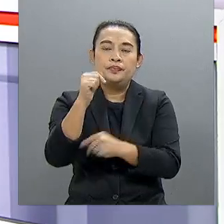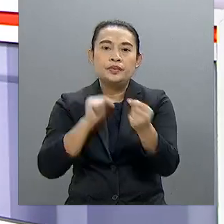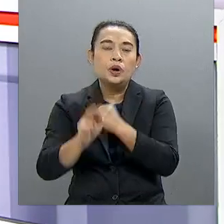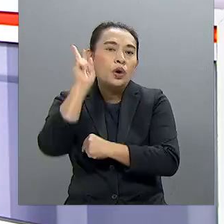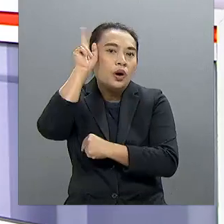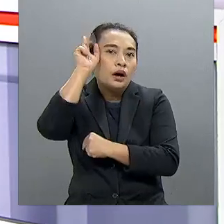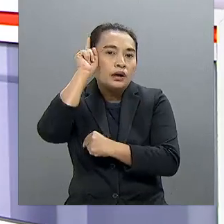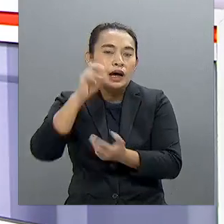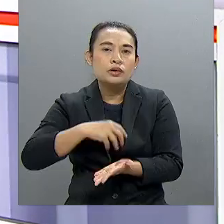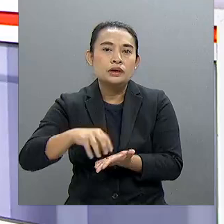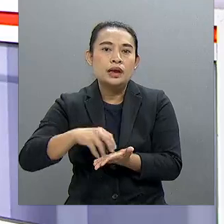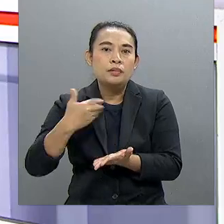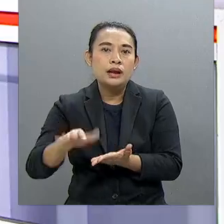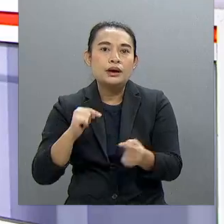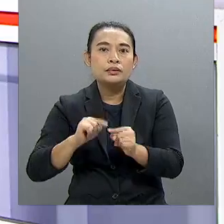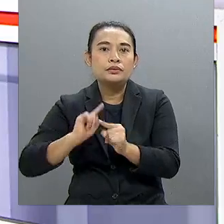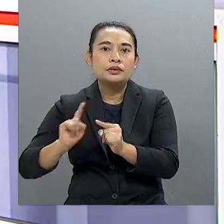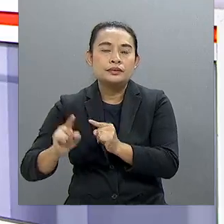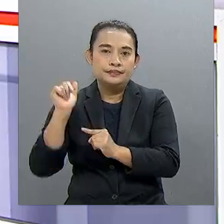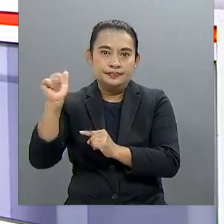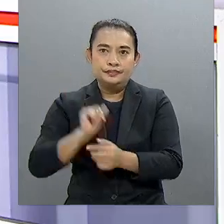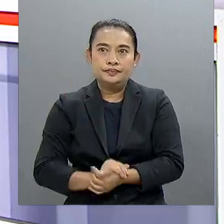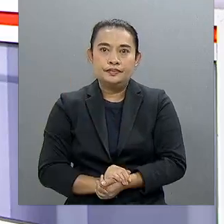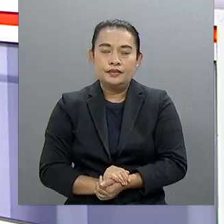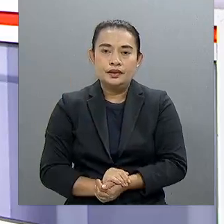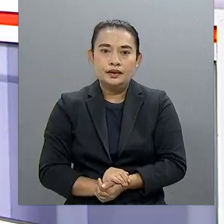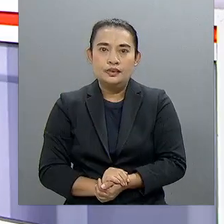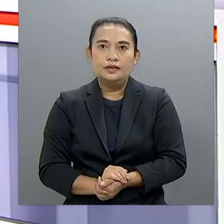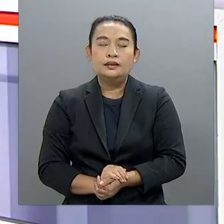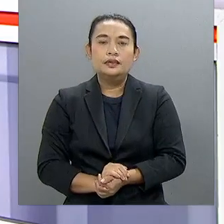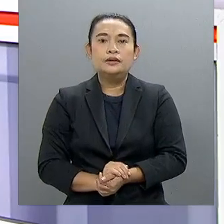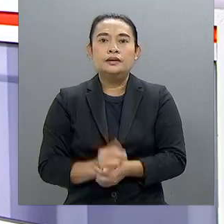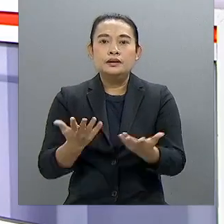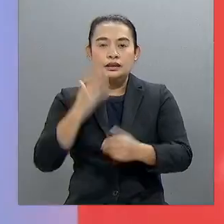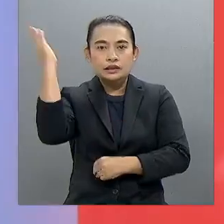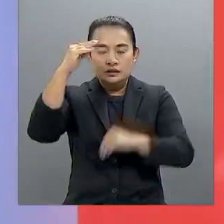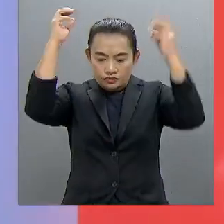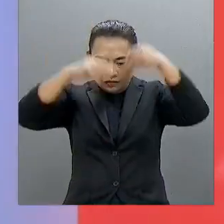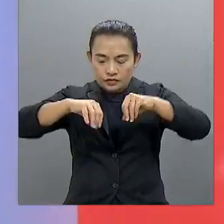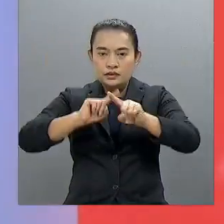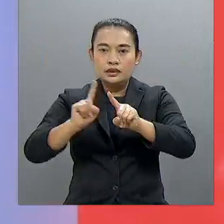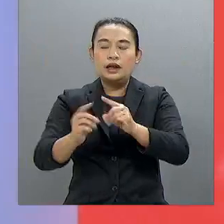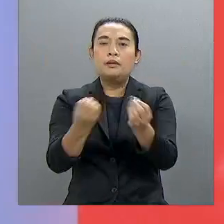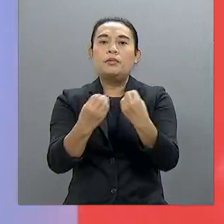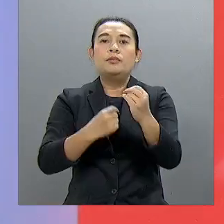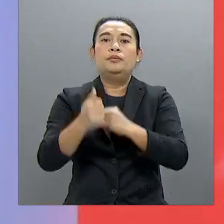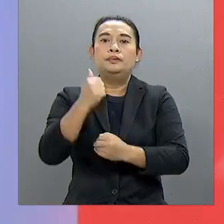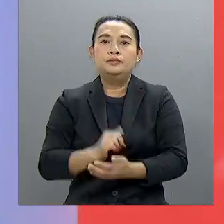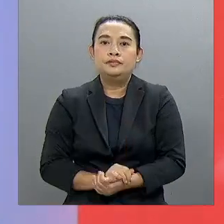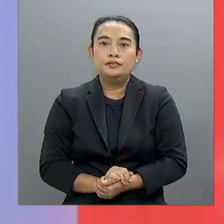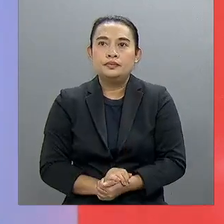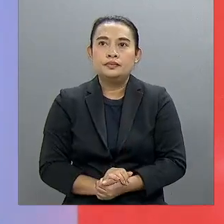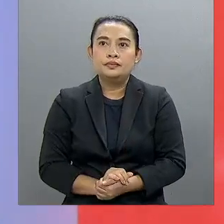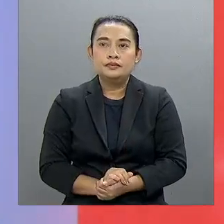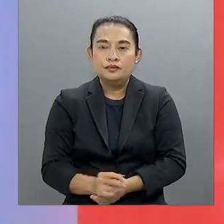อเรื่องราวต่ๆนะครรมไปถึงเรื่องของสภพปากาศกสามารถรายงานกันเข้ามาได้นะครับเรื่องแรกวัี้จะพาคผชมไปที่จังหวด